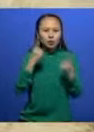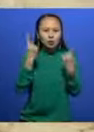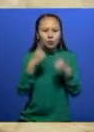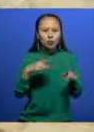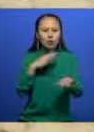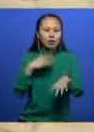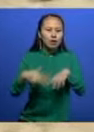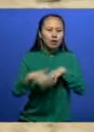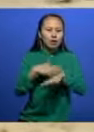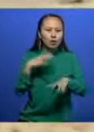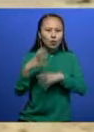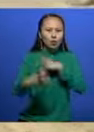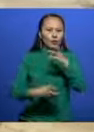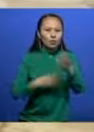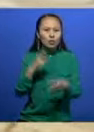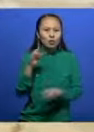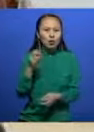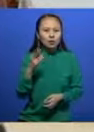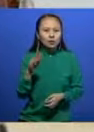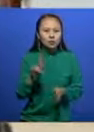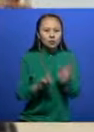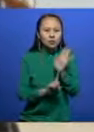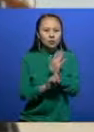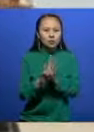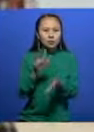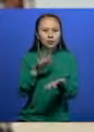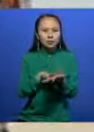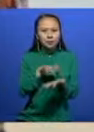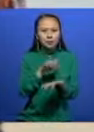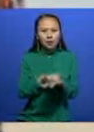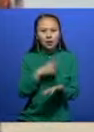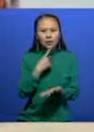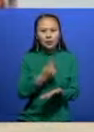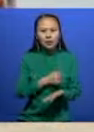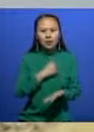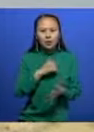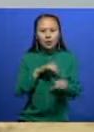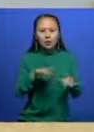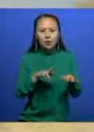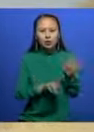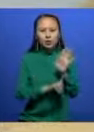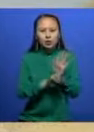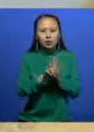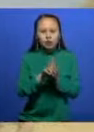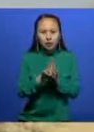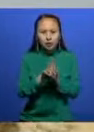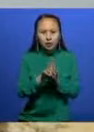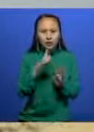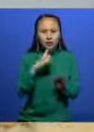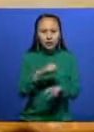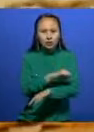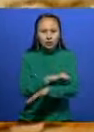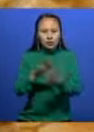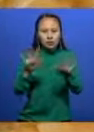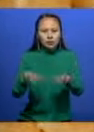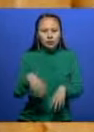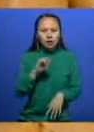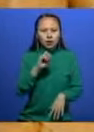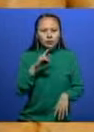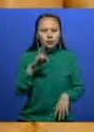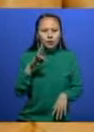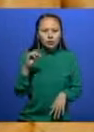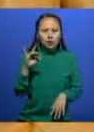құралған халықаралық коалиция Йеменде шииттік бүлікшілер хуситтерге қарсы әскери операция бастаған болатын. Әскери шара қазіргі